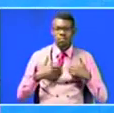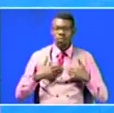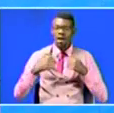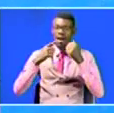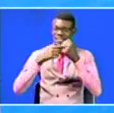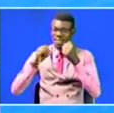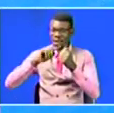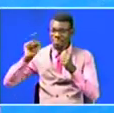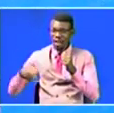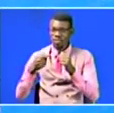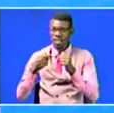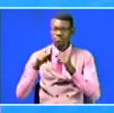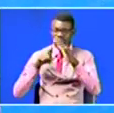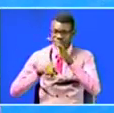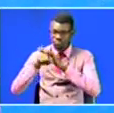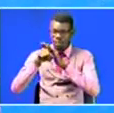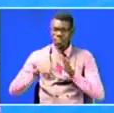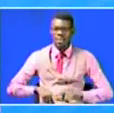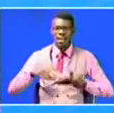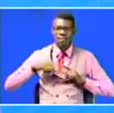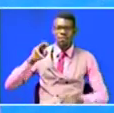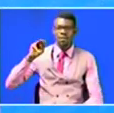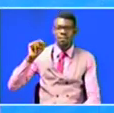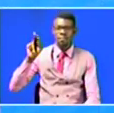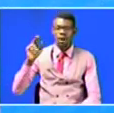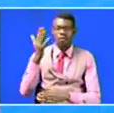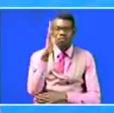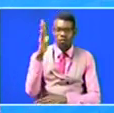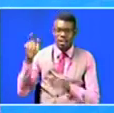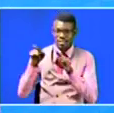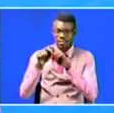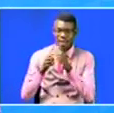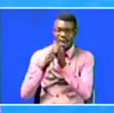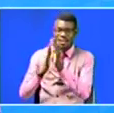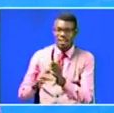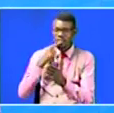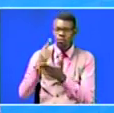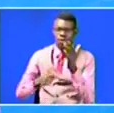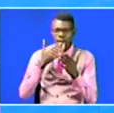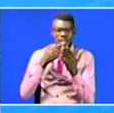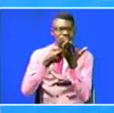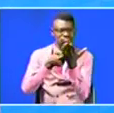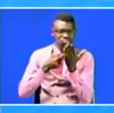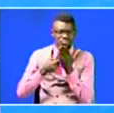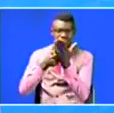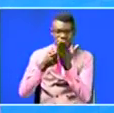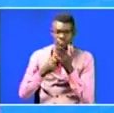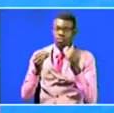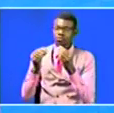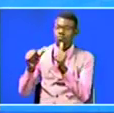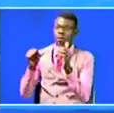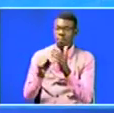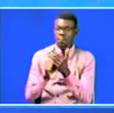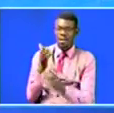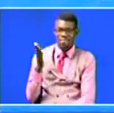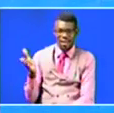1060 ambao wamevamia msitu wa Mau. Kadhalika viongozi hao wamesema kwamba ipo haja ya kuandaa mazungumzo ili kusuluhisha tatizo